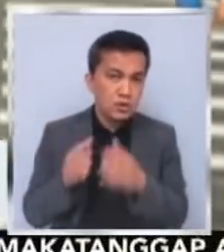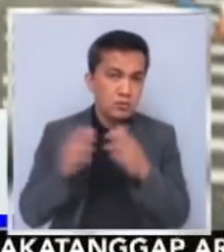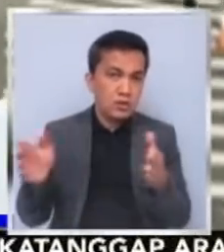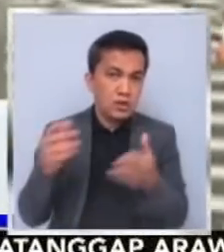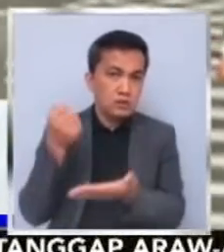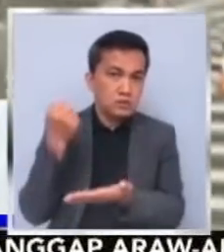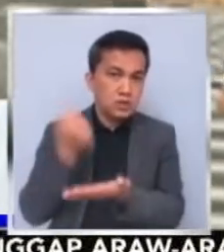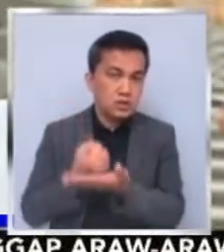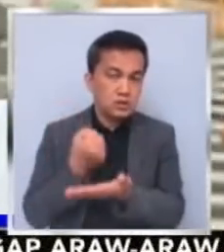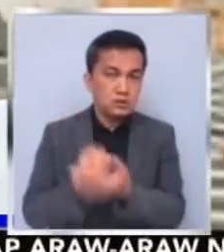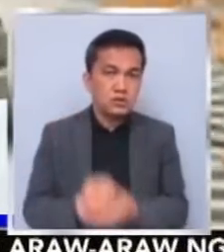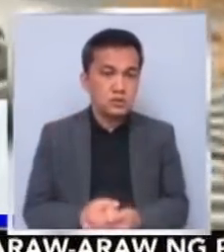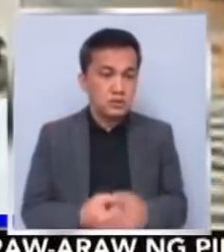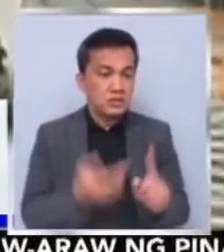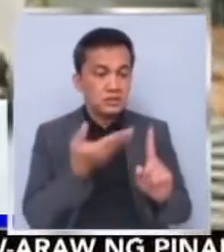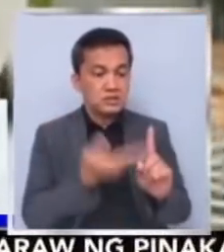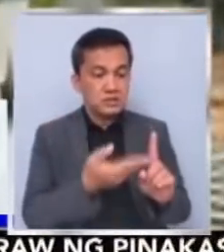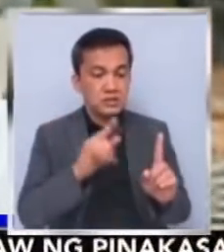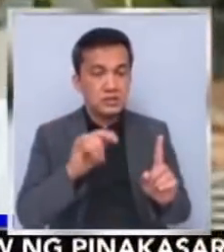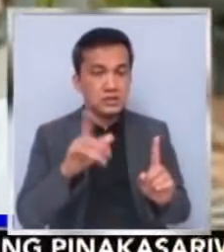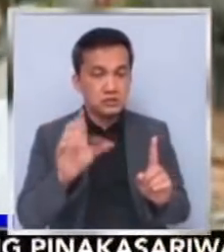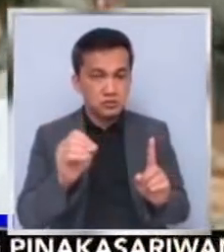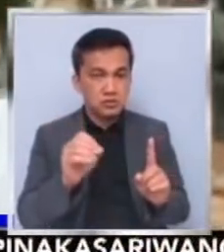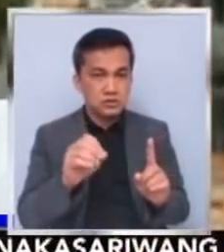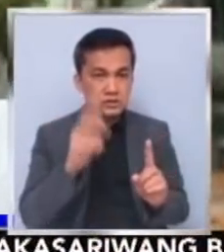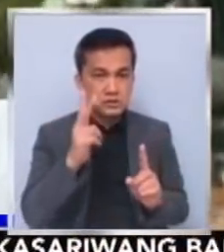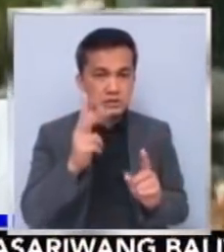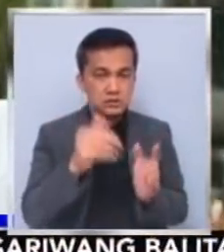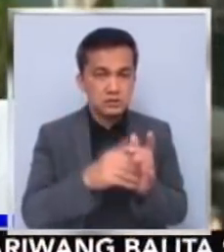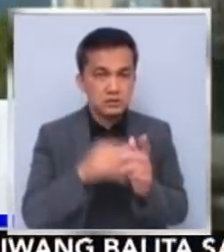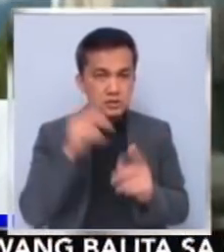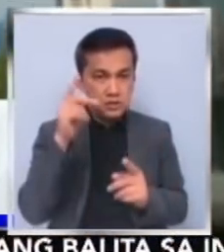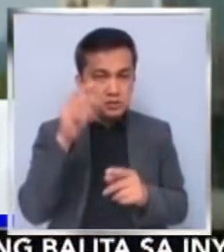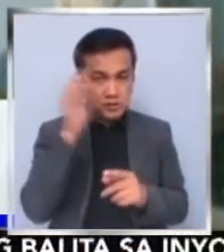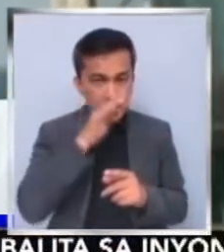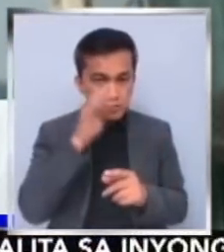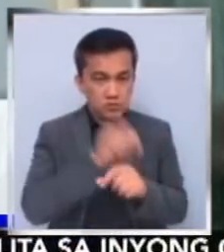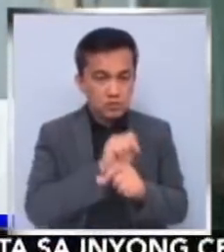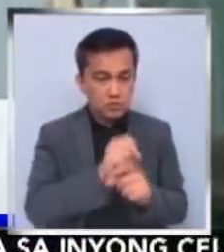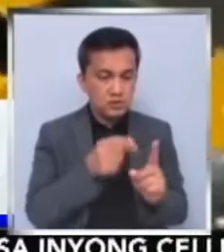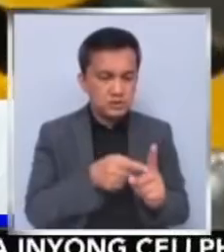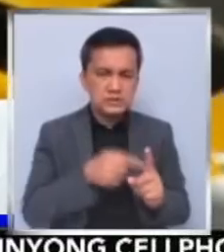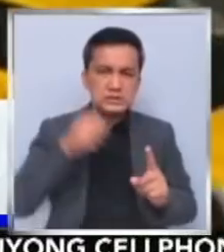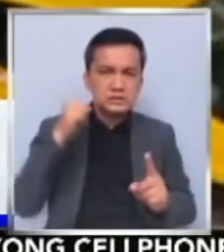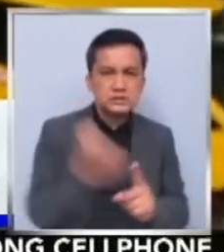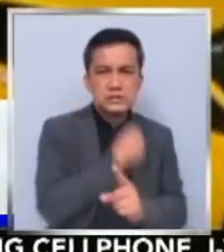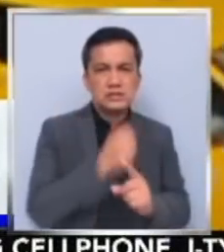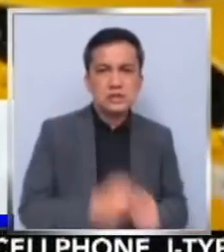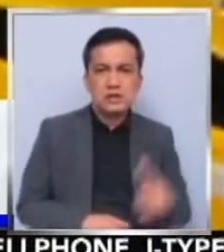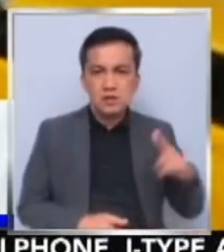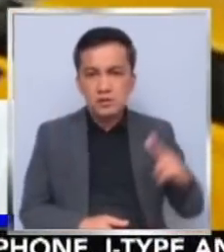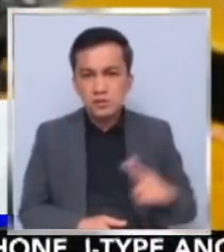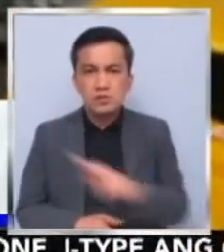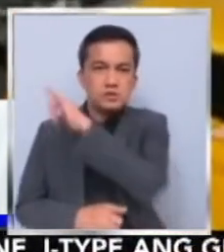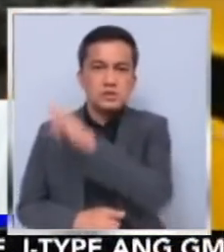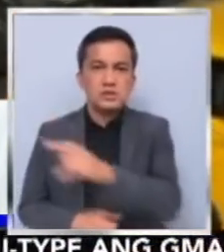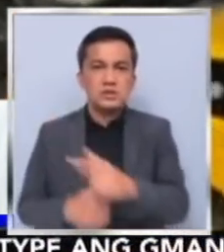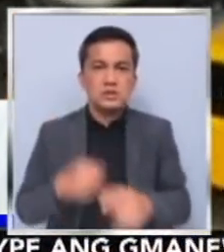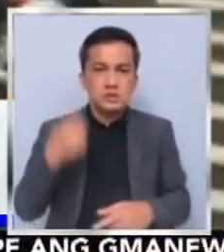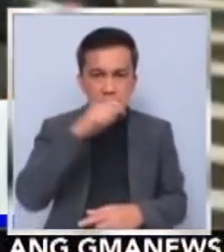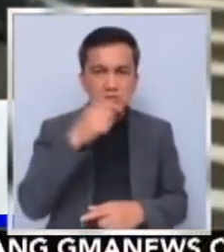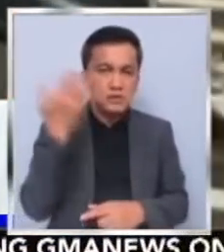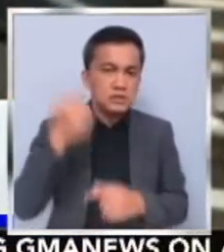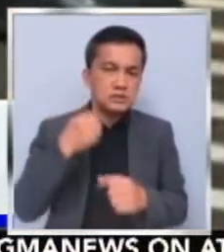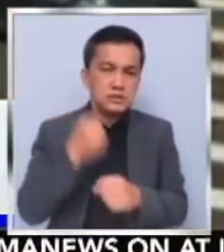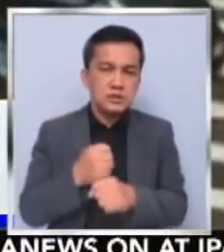lang si Leandro sa mahigit 30,000 Pilipinong manggagawa na papunta na sana ng Taiwan noong isang taon pero naudlot